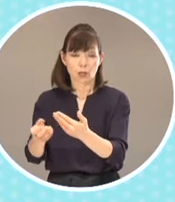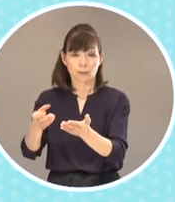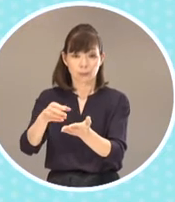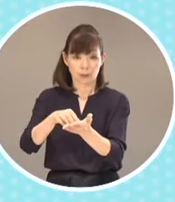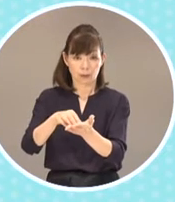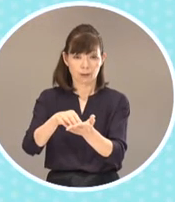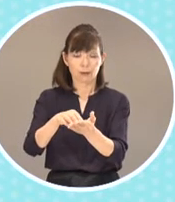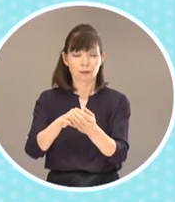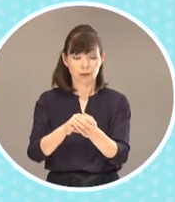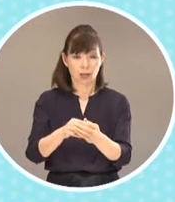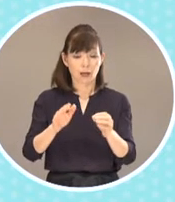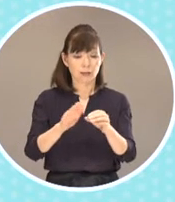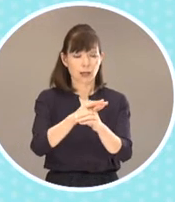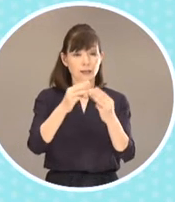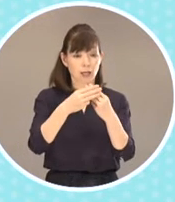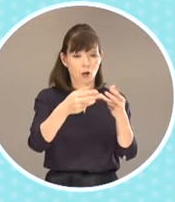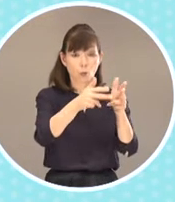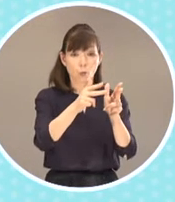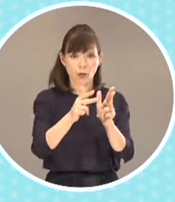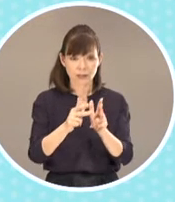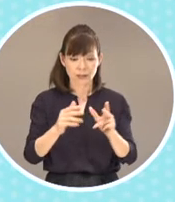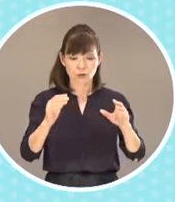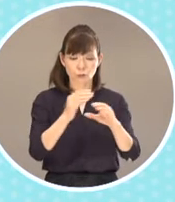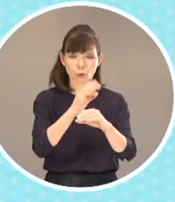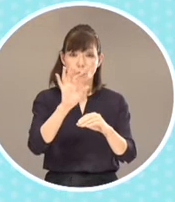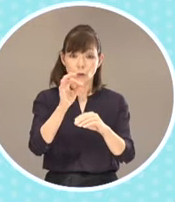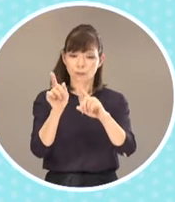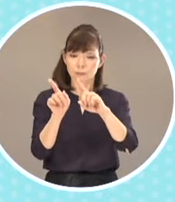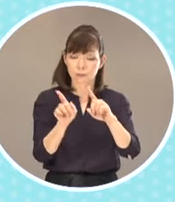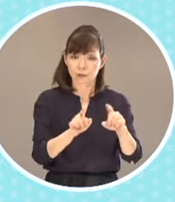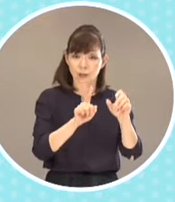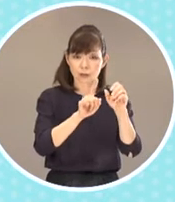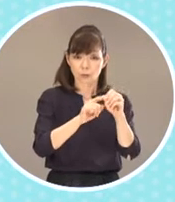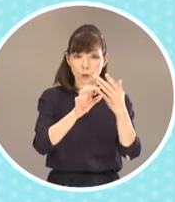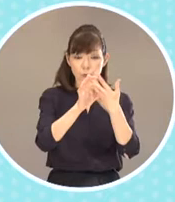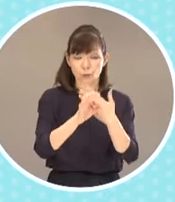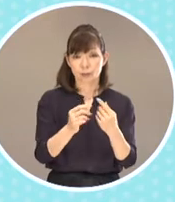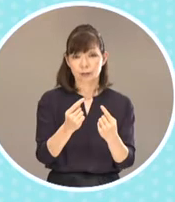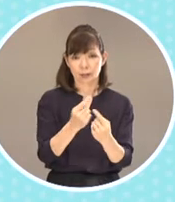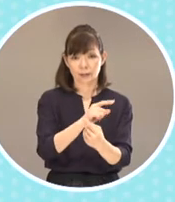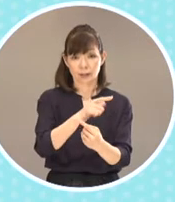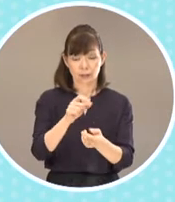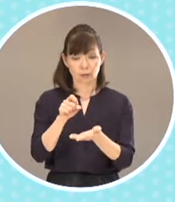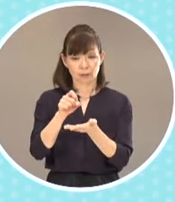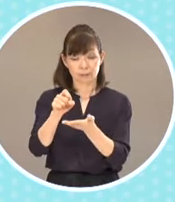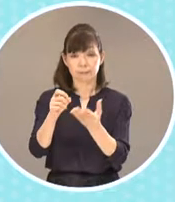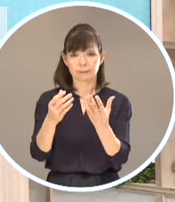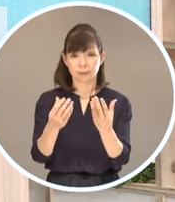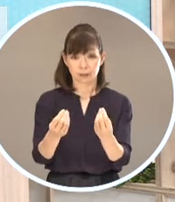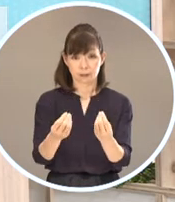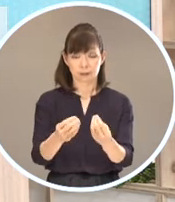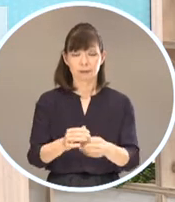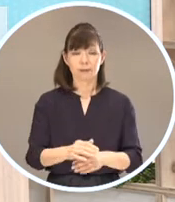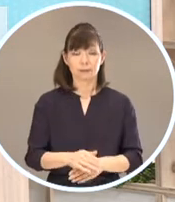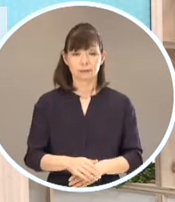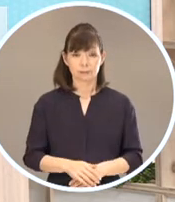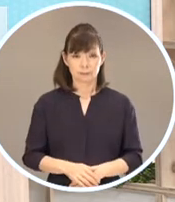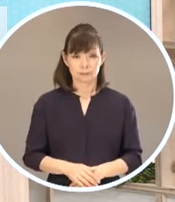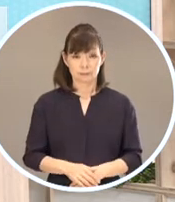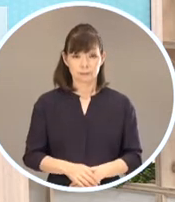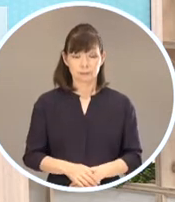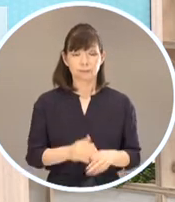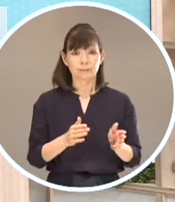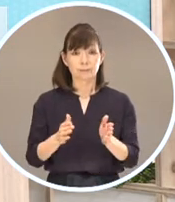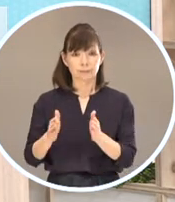や、海田大橋の通行料を値下げするための条例改正などが提出されました。さてここから